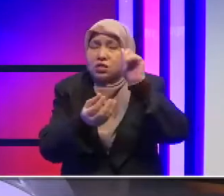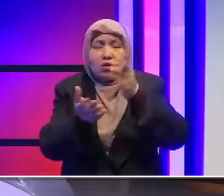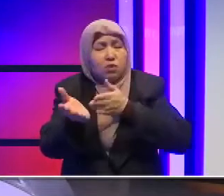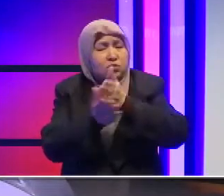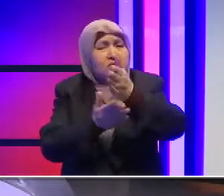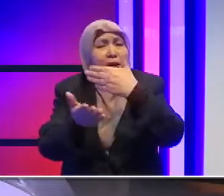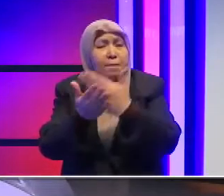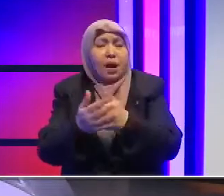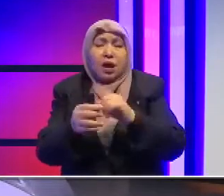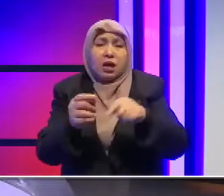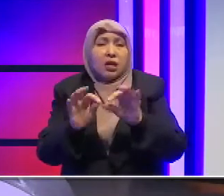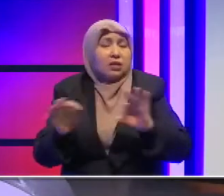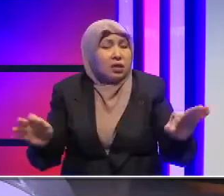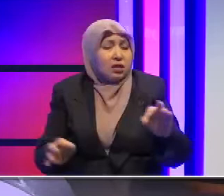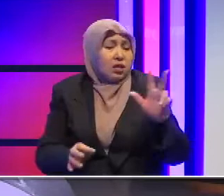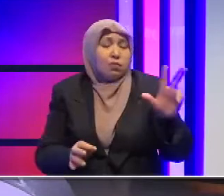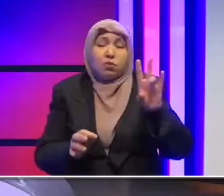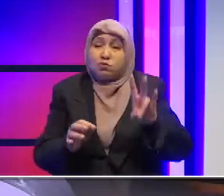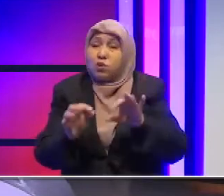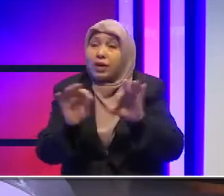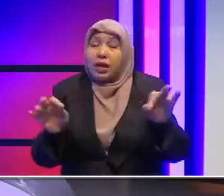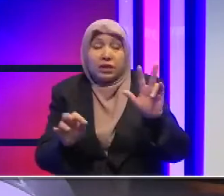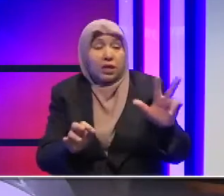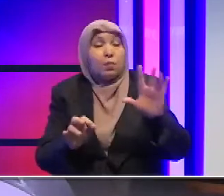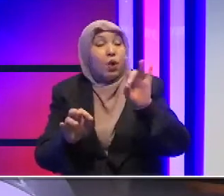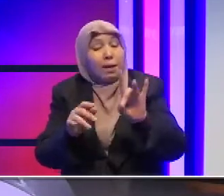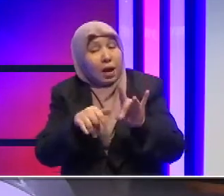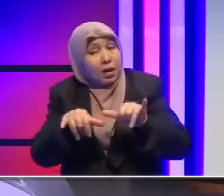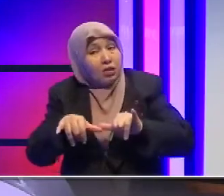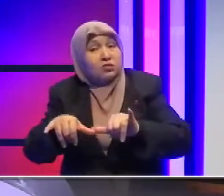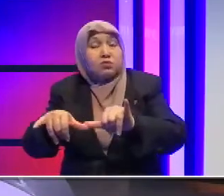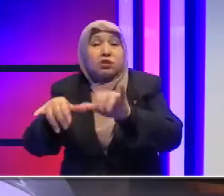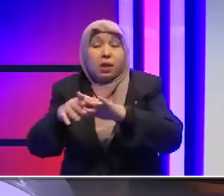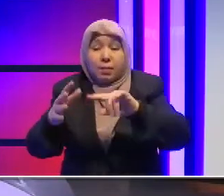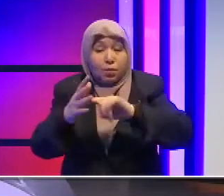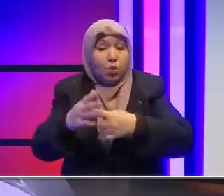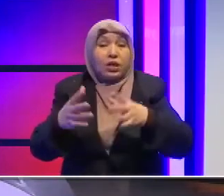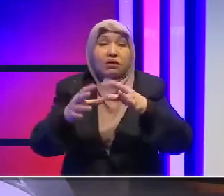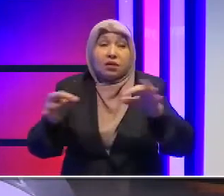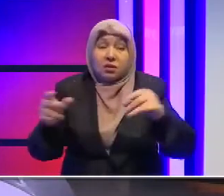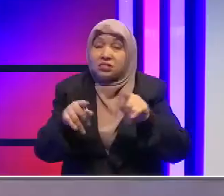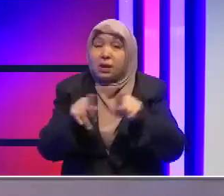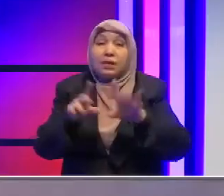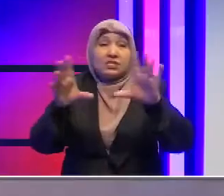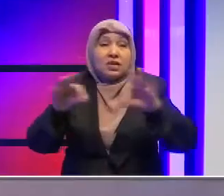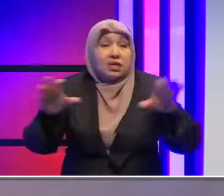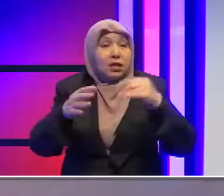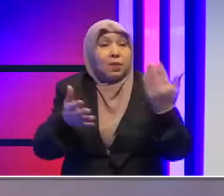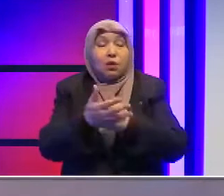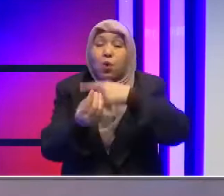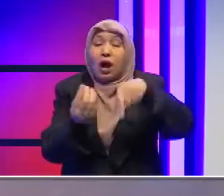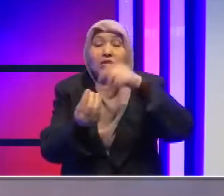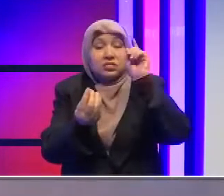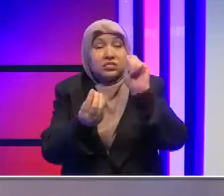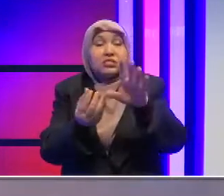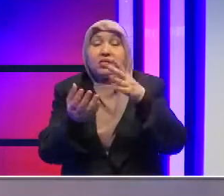37, dan pada ayat 38 hingga seterusnya bermula kisah seperti kisah baru, ya, haji.